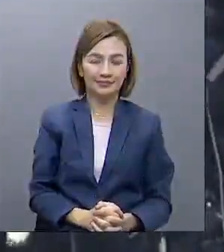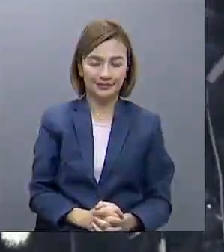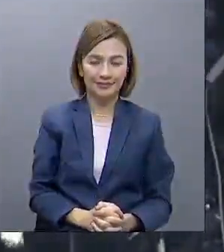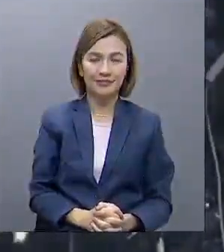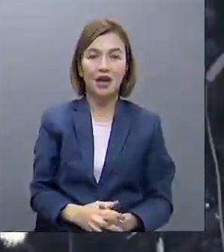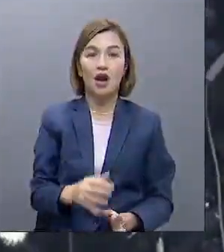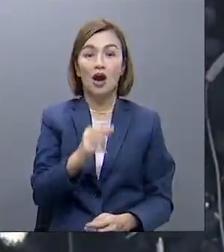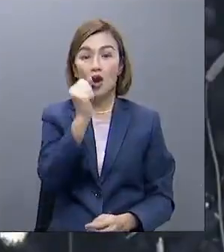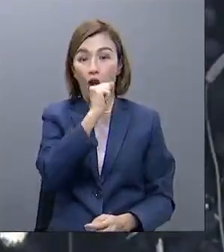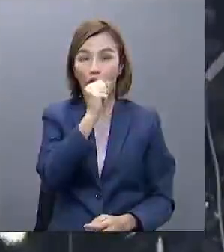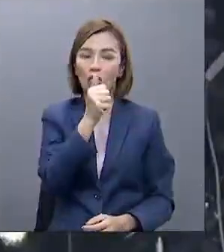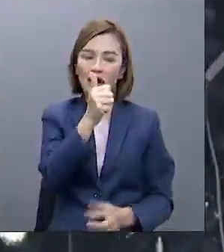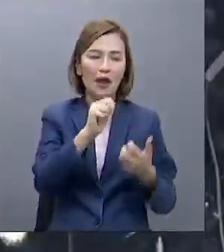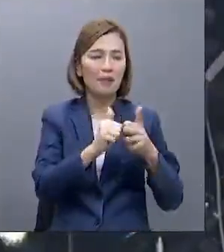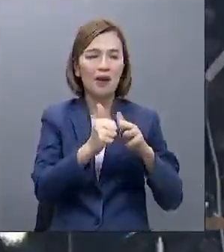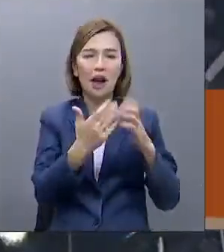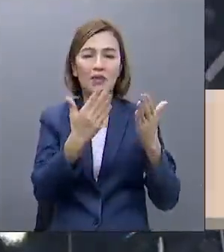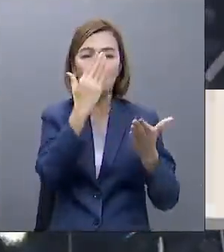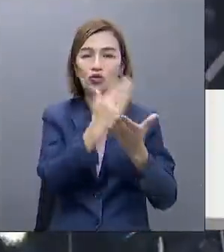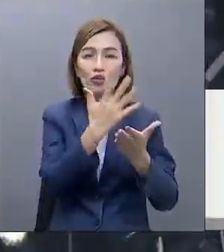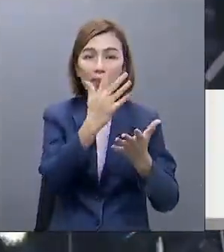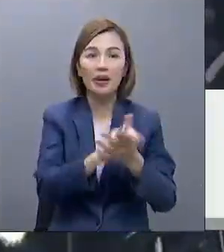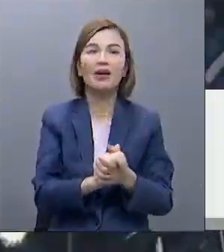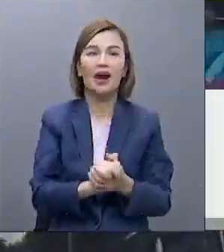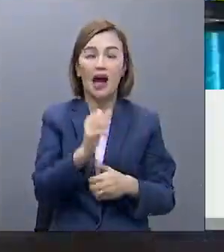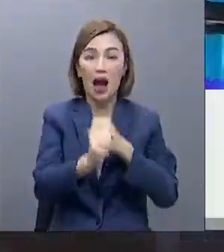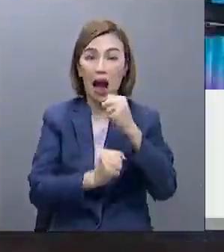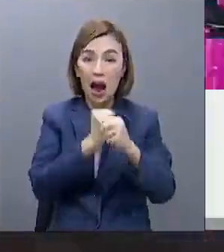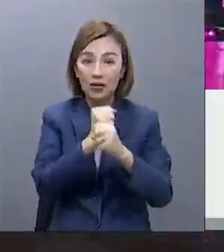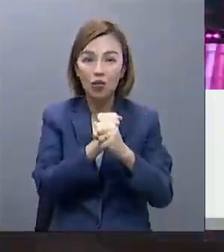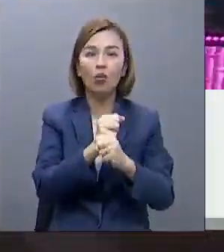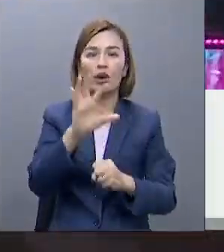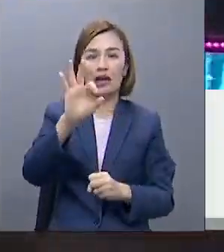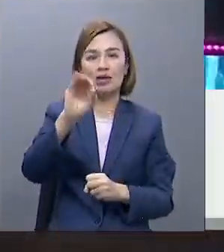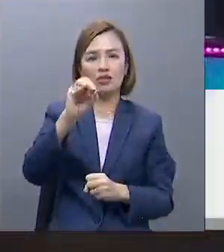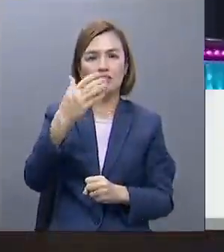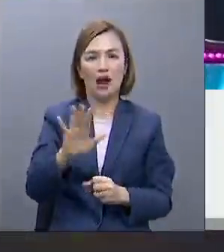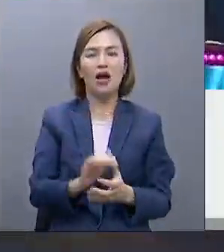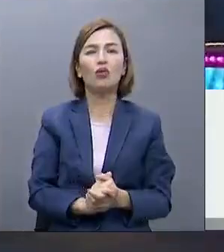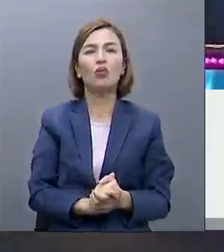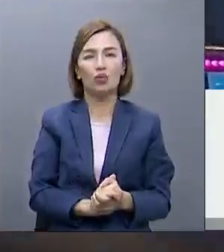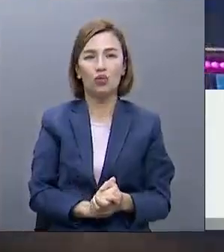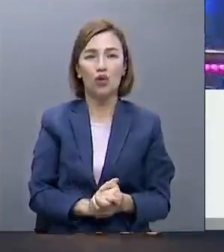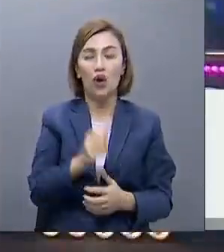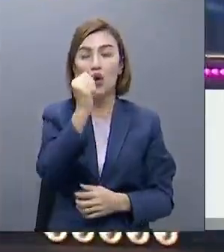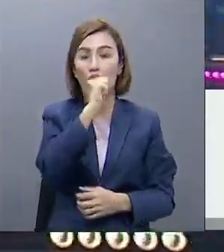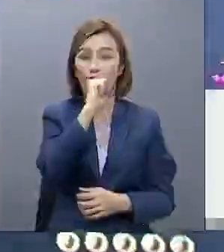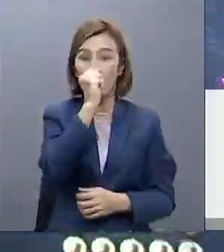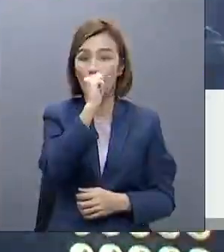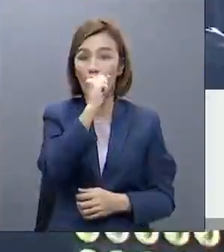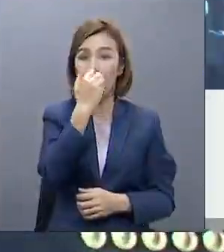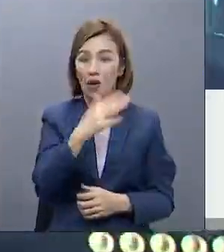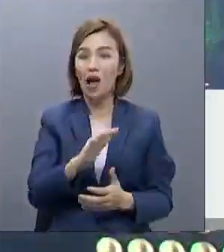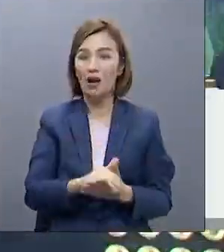คอให้บอกเพราะไม่เคยหยุดแม้ตอนนี้จะย่างวัยเลข9แล้วครับแถมนอกจากร้องเองแล้วแม่สมศรีม่วงสอนเขียว